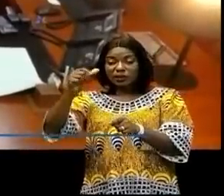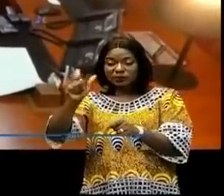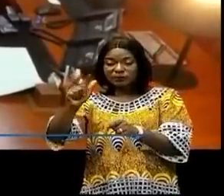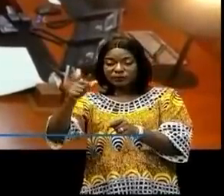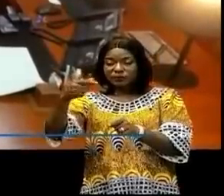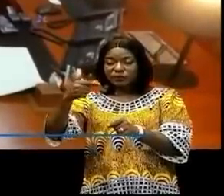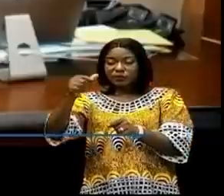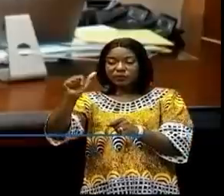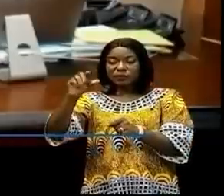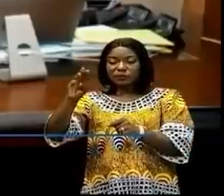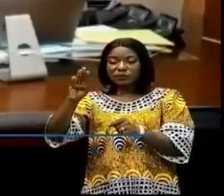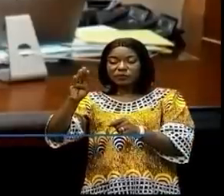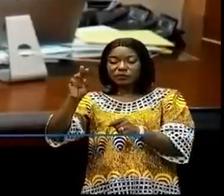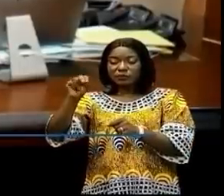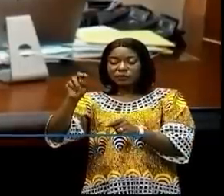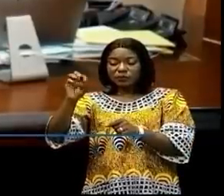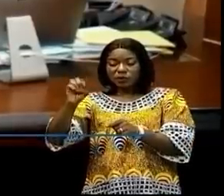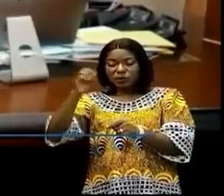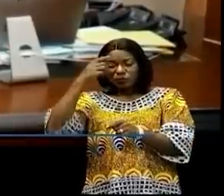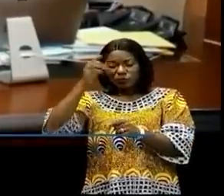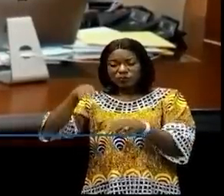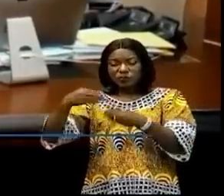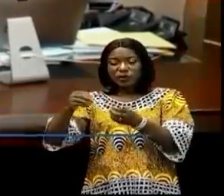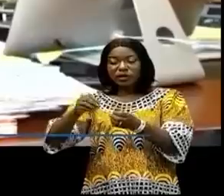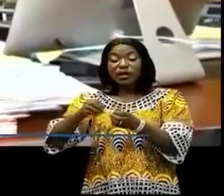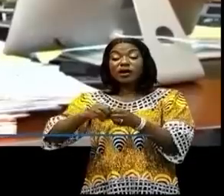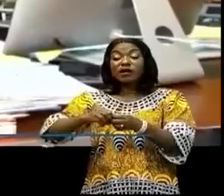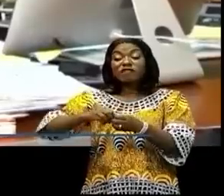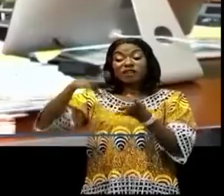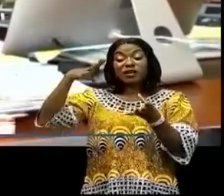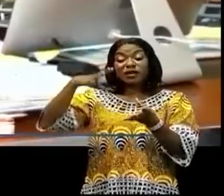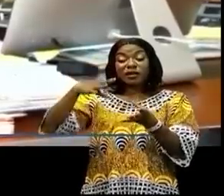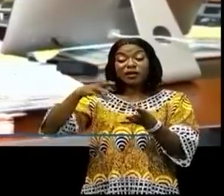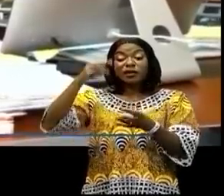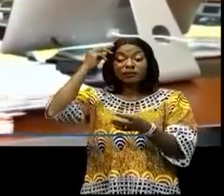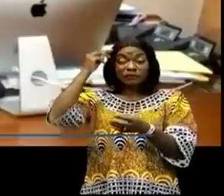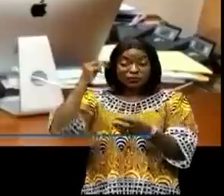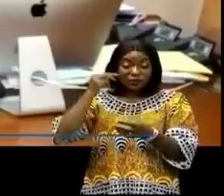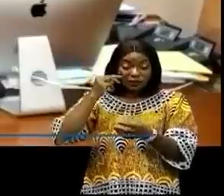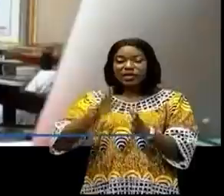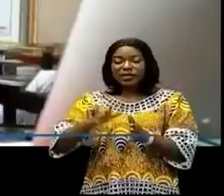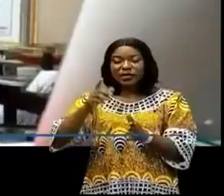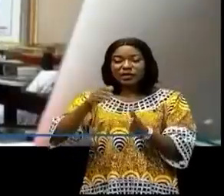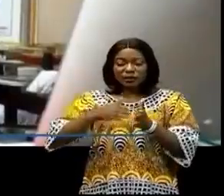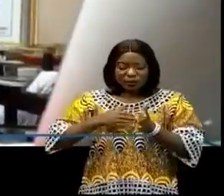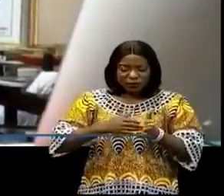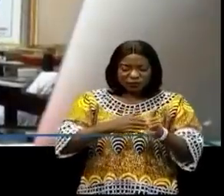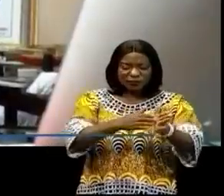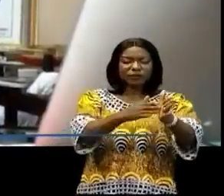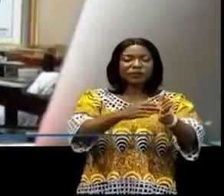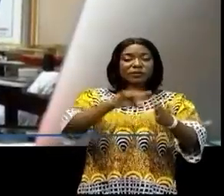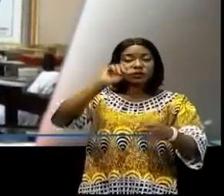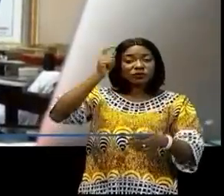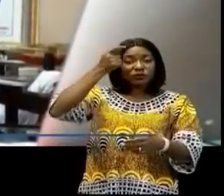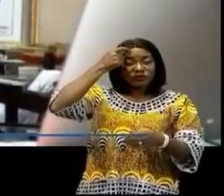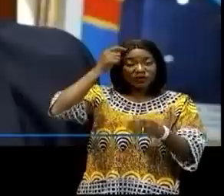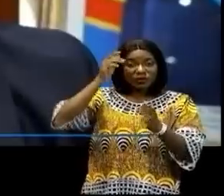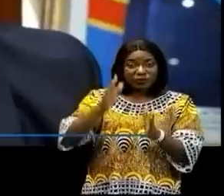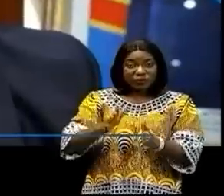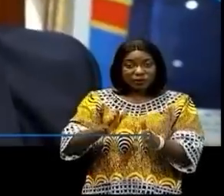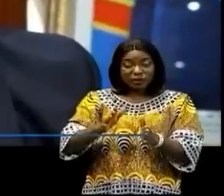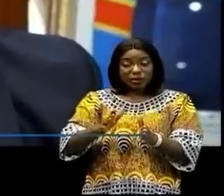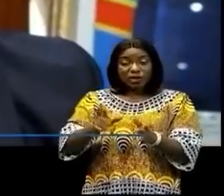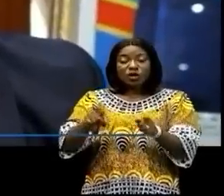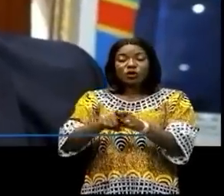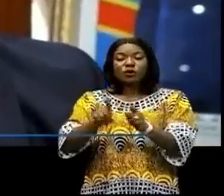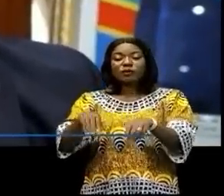Pour mettre en mouvement cette valorisation, le ministre des Hydrocarbures a sollicité l'accompagnement du gouvernement, notamment par